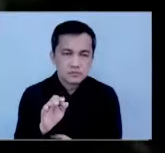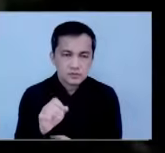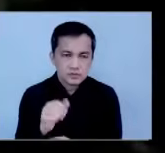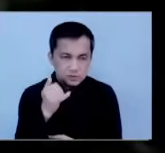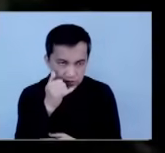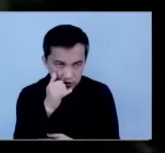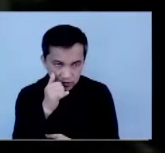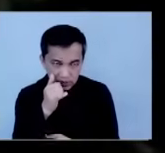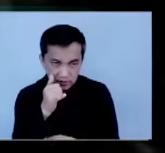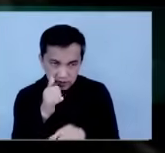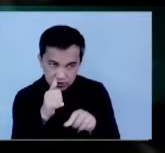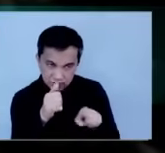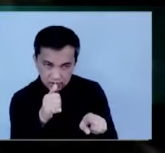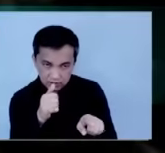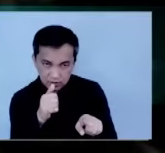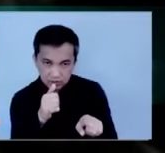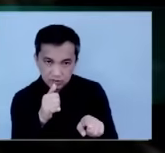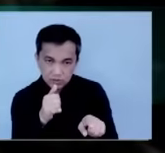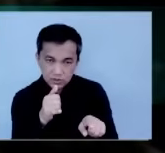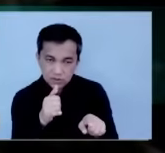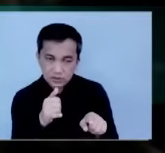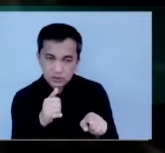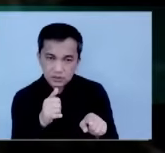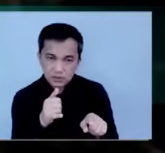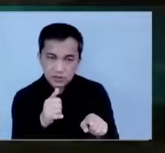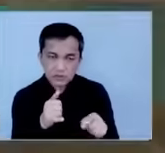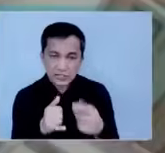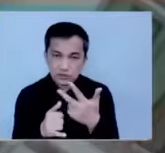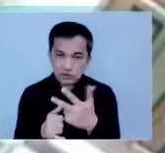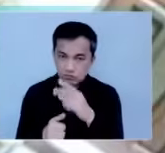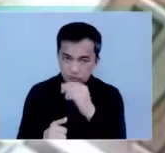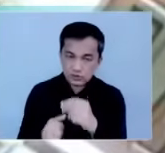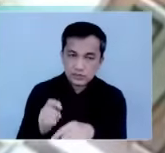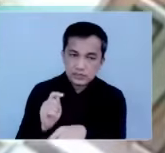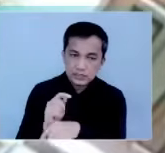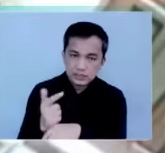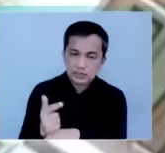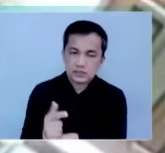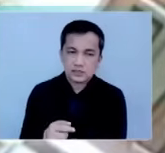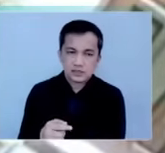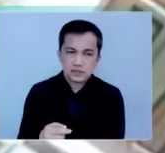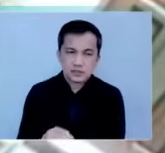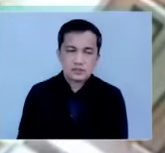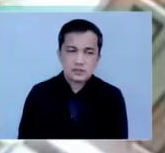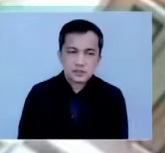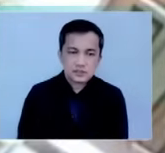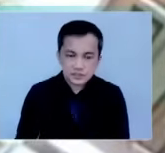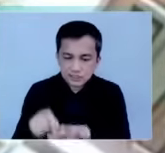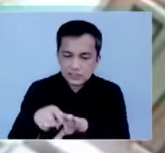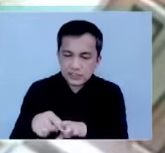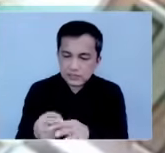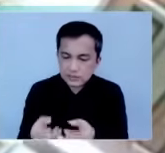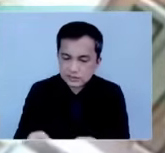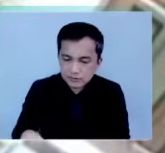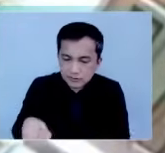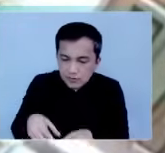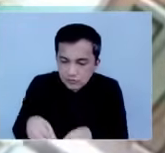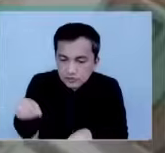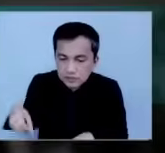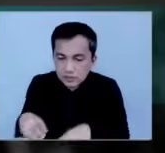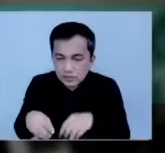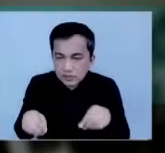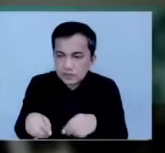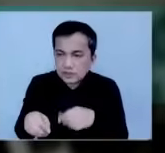sa CCTV ang tatlong lalaking ito sa tagig city Nagtanggal pa sila ng tsinelas bago pumasok sa isang